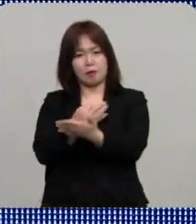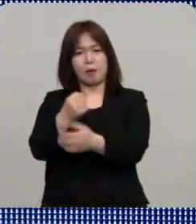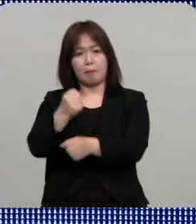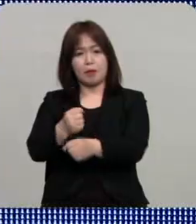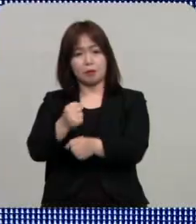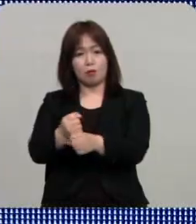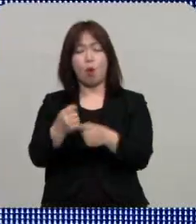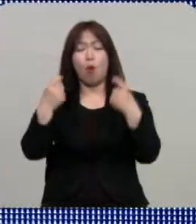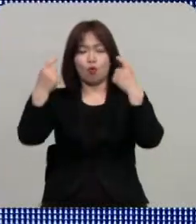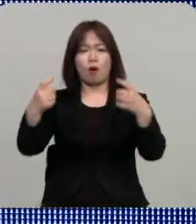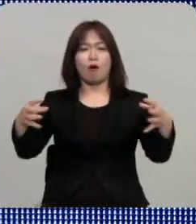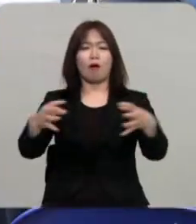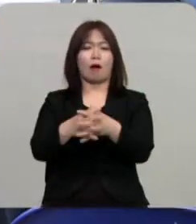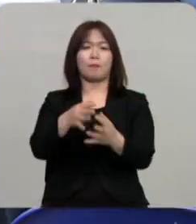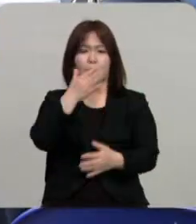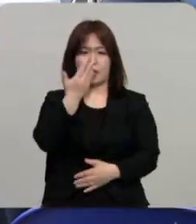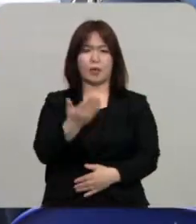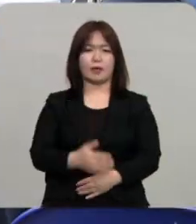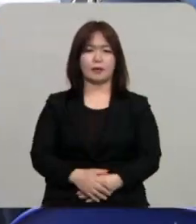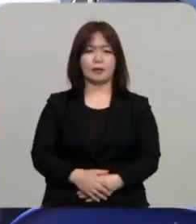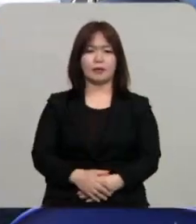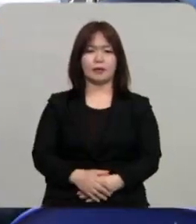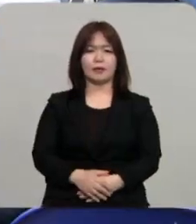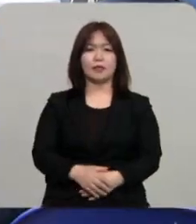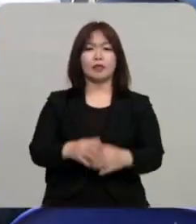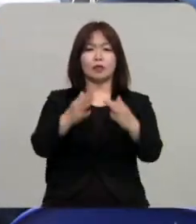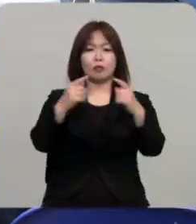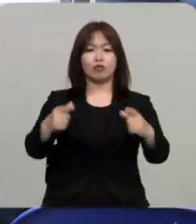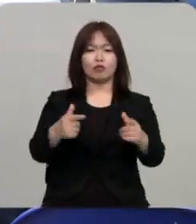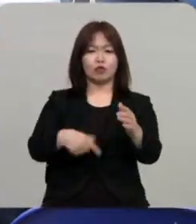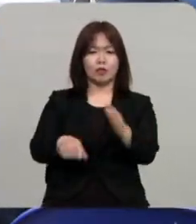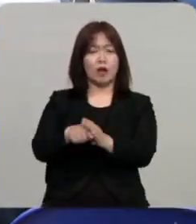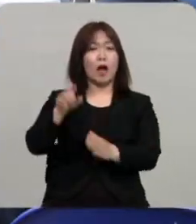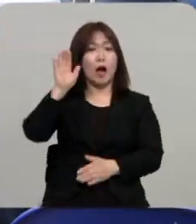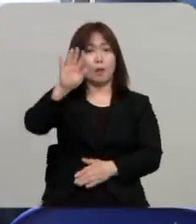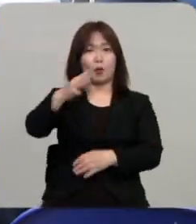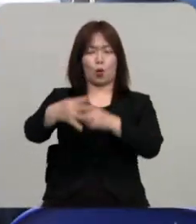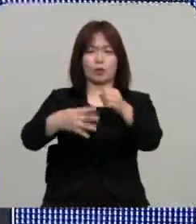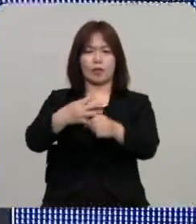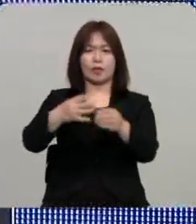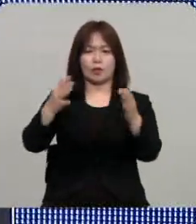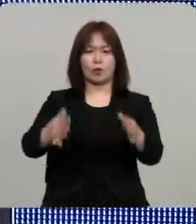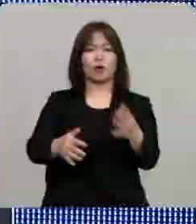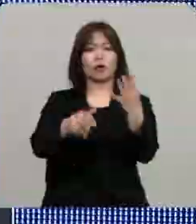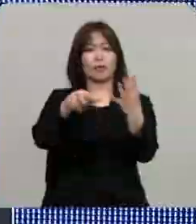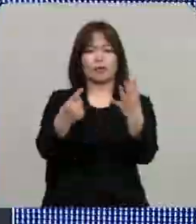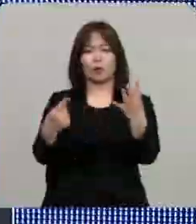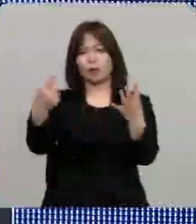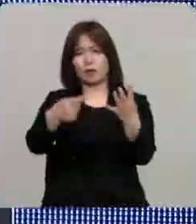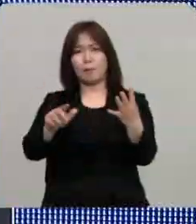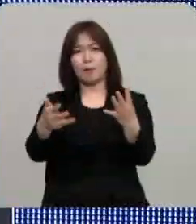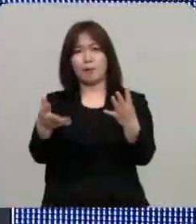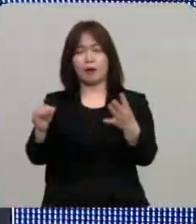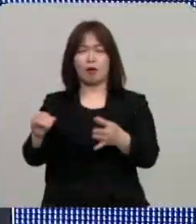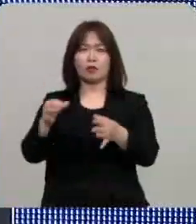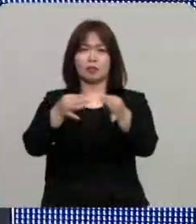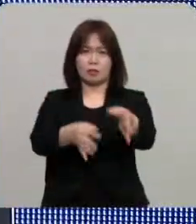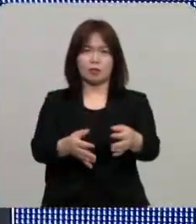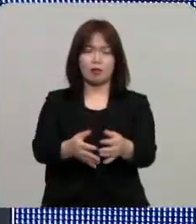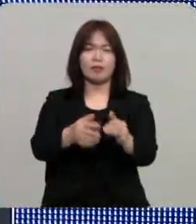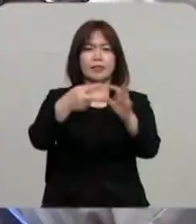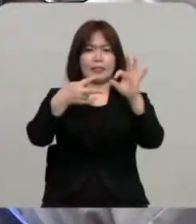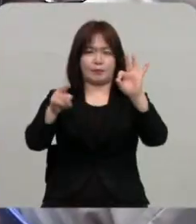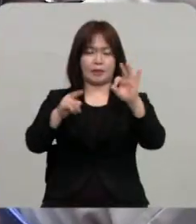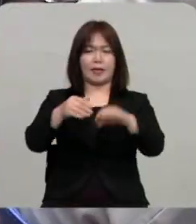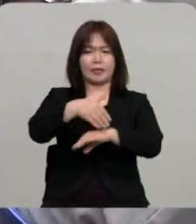말하자면 일컬어 관광산업이죠. 이를 위해 전라북도는 앞으로 4년간 4조 1,800여억 원을 들여 10대 전략을